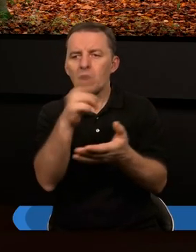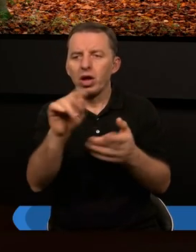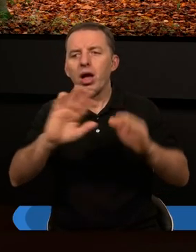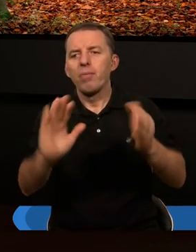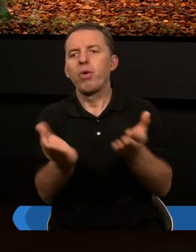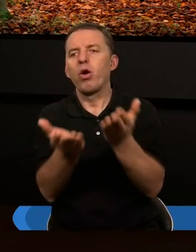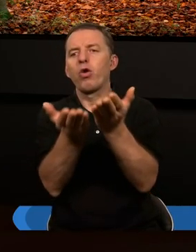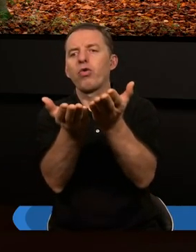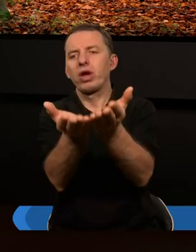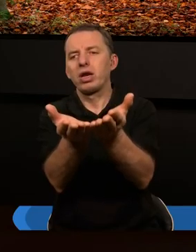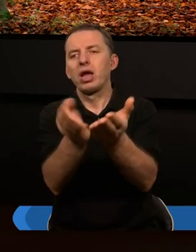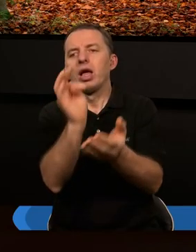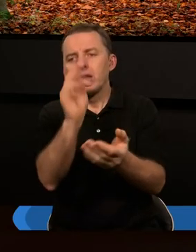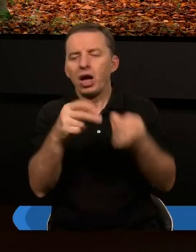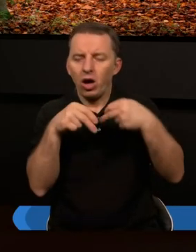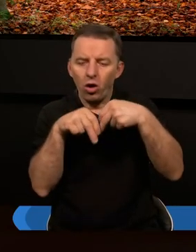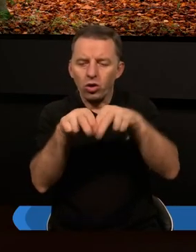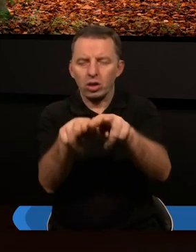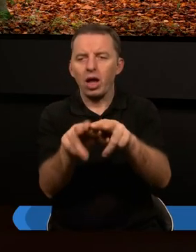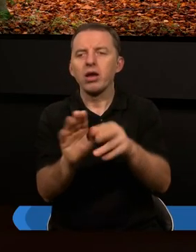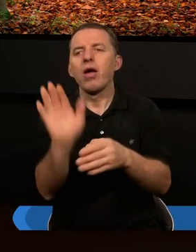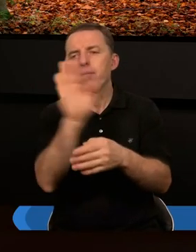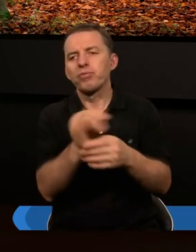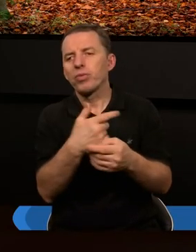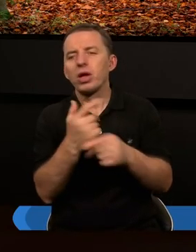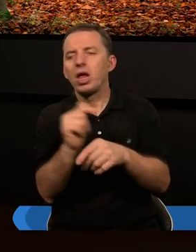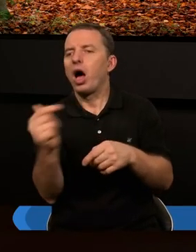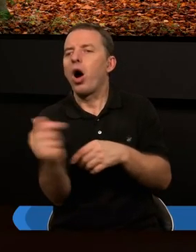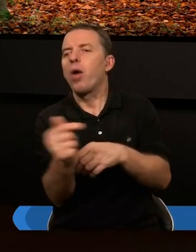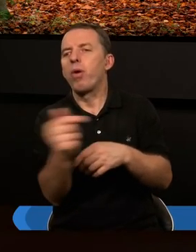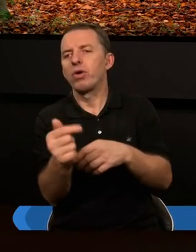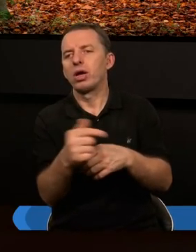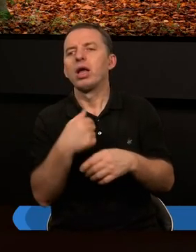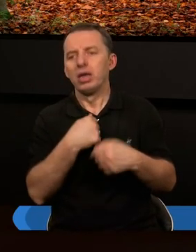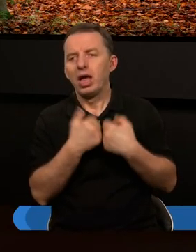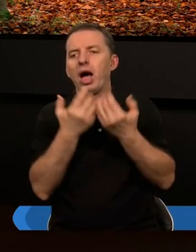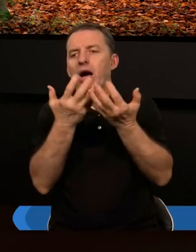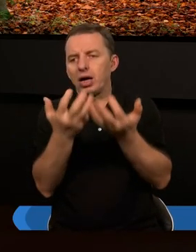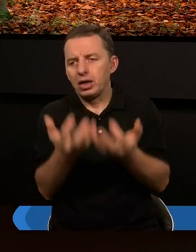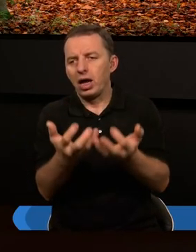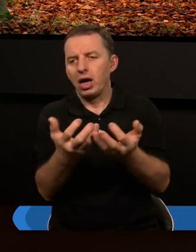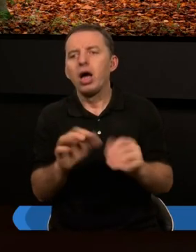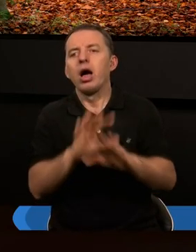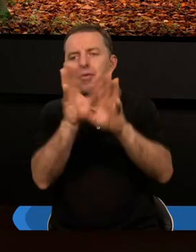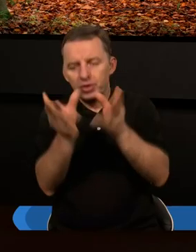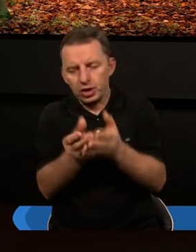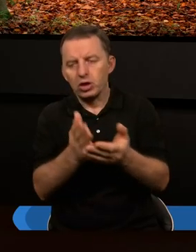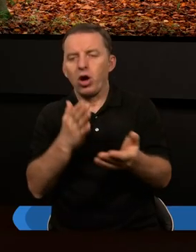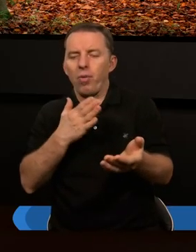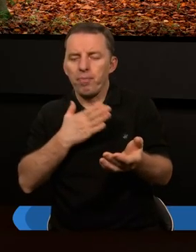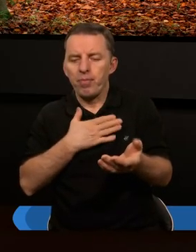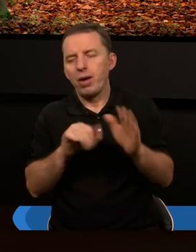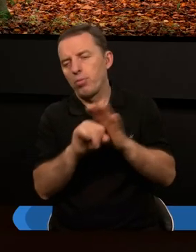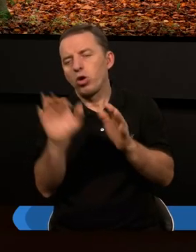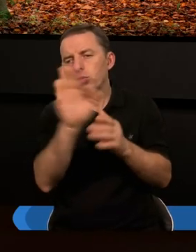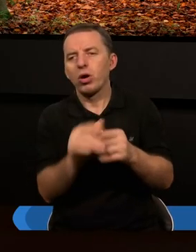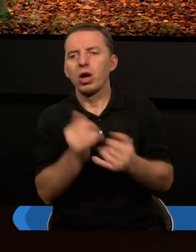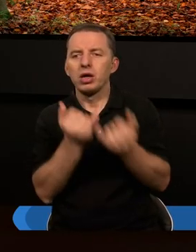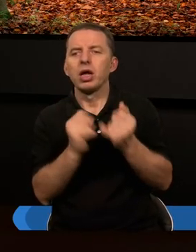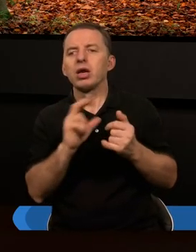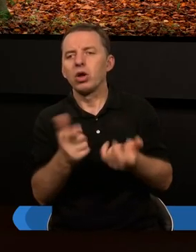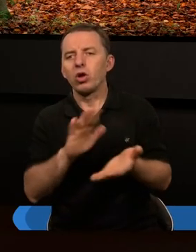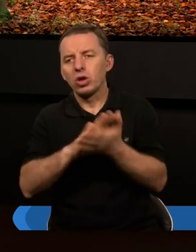rodzaju poświęcenie, takie oddanie Bogu, ale też nie z obowiązku, tylko z tego, że ja chcę, bo tak naprawdę wszystko mam od Boga. Więc jeżeli